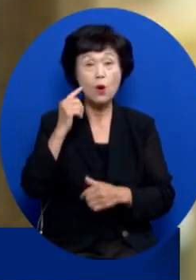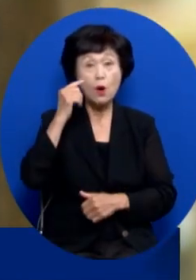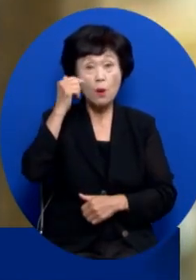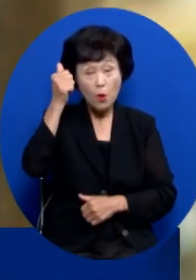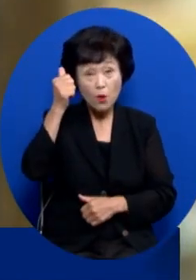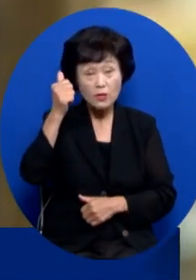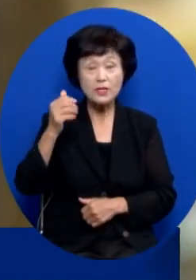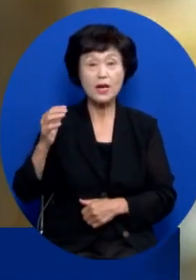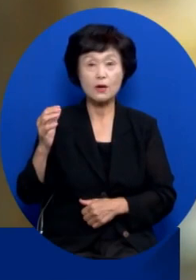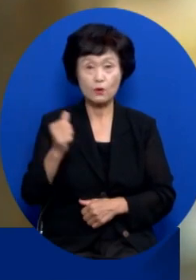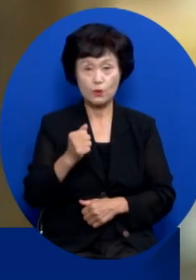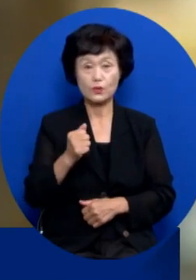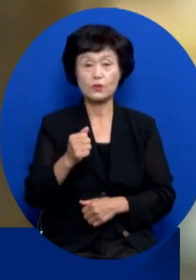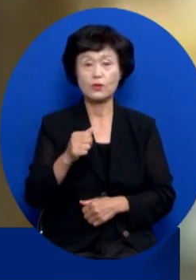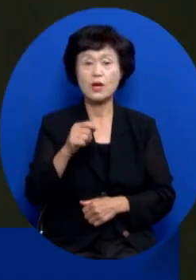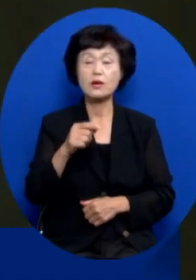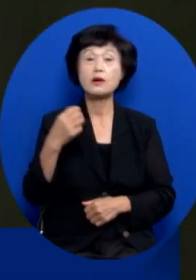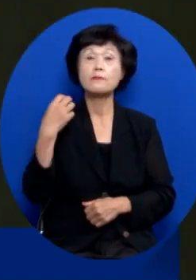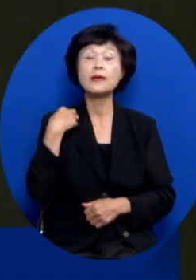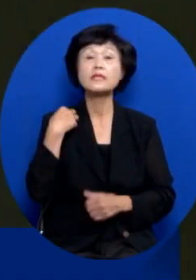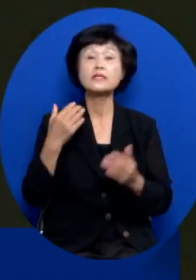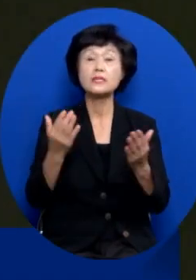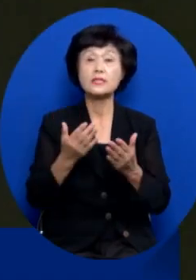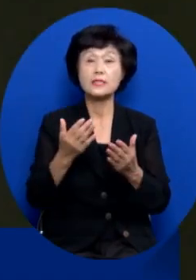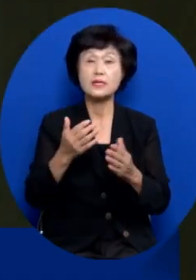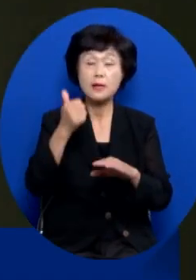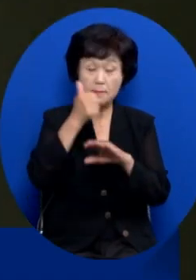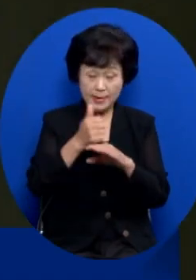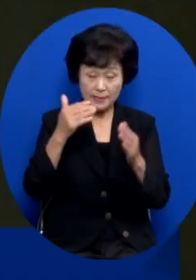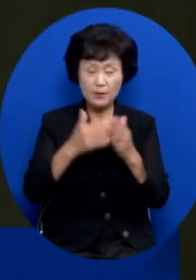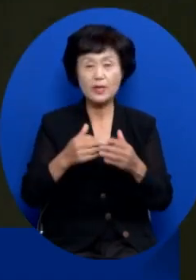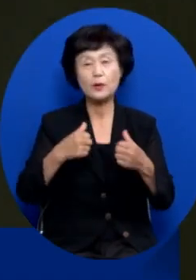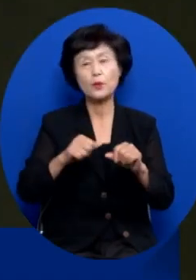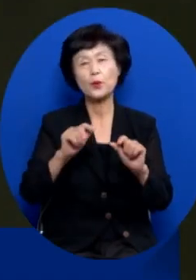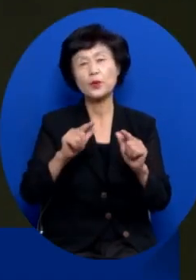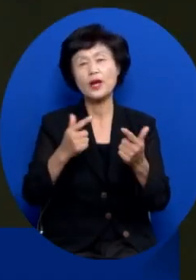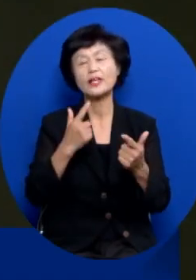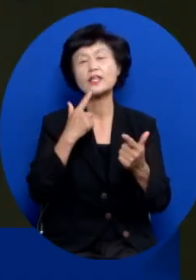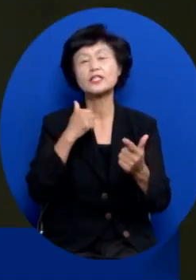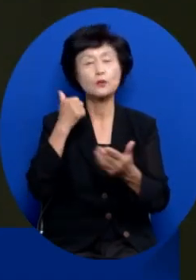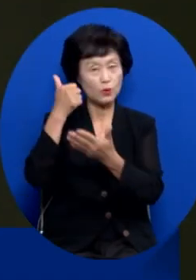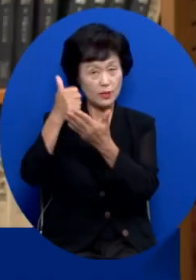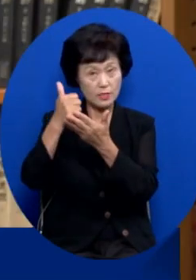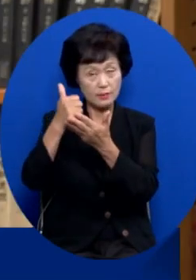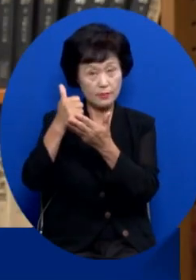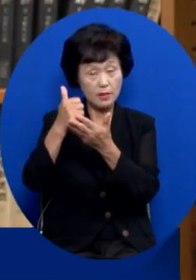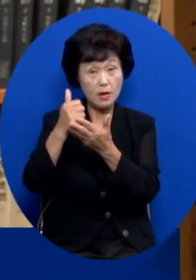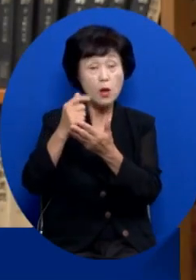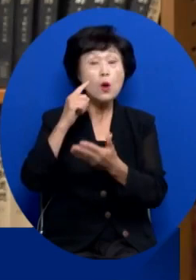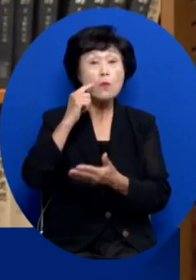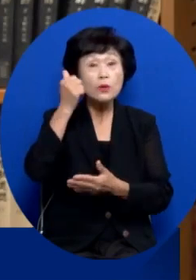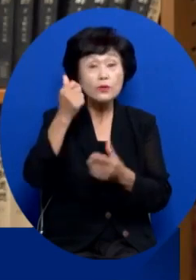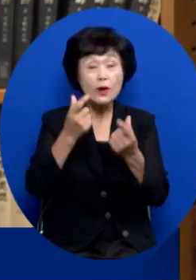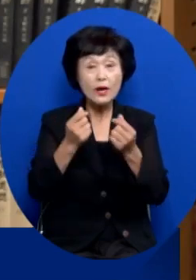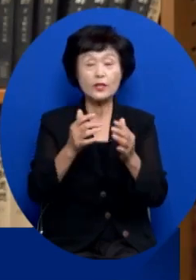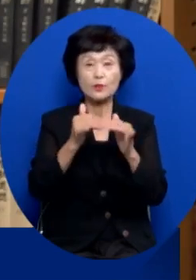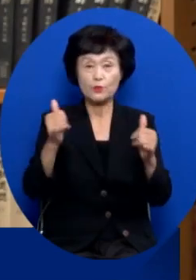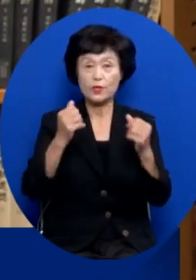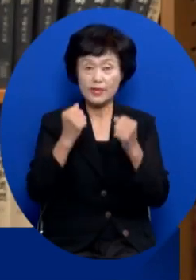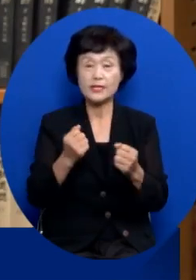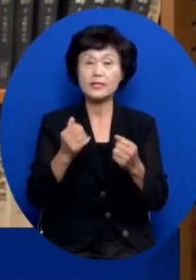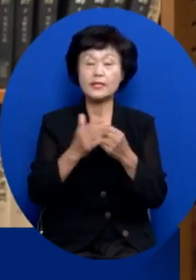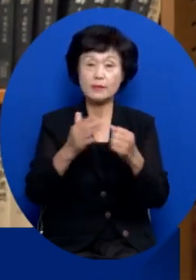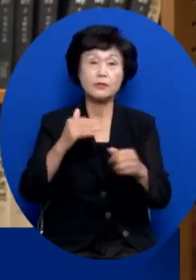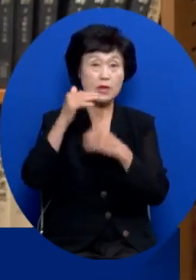목사로서의 맡은 바 본분을 끝까지 포기하지 않았던 분들이에요. 이분들이 계셨기 때문에 하나님께서 우리에게 광복의 축복을